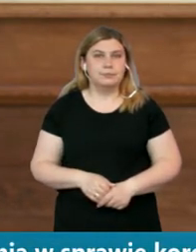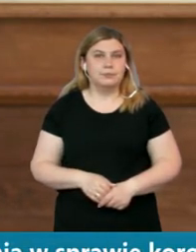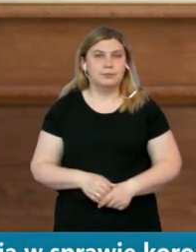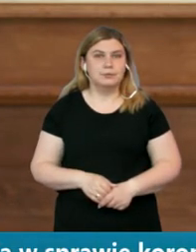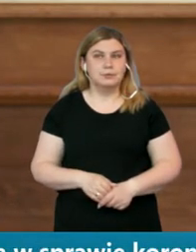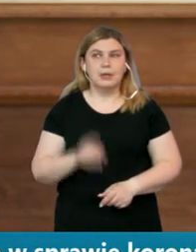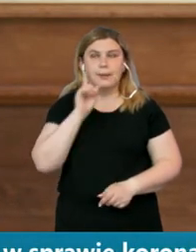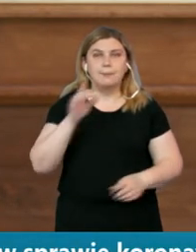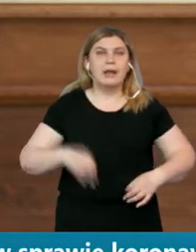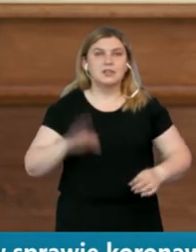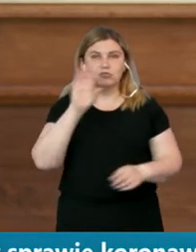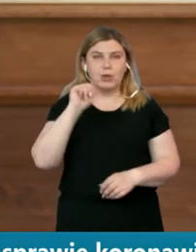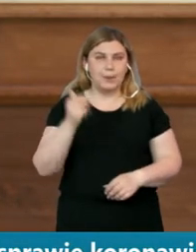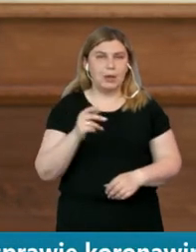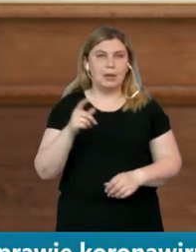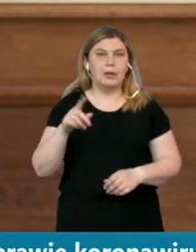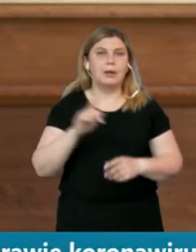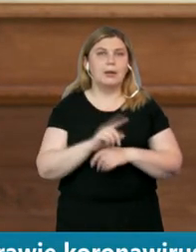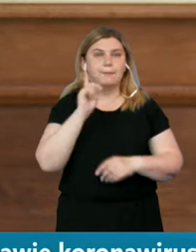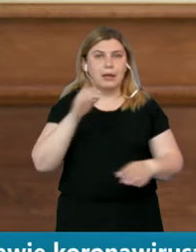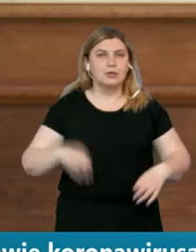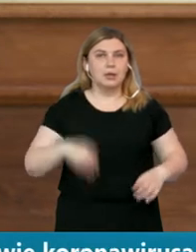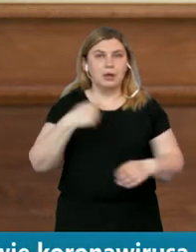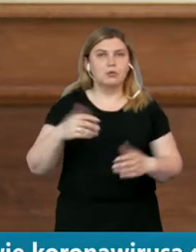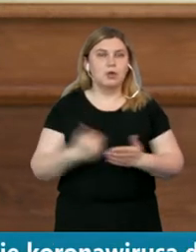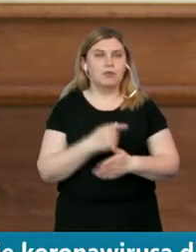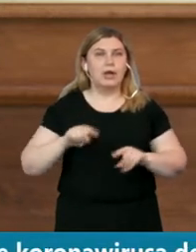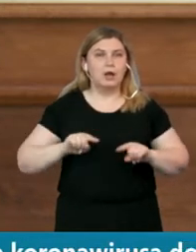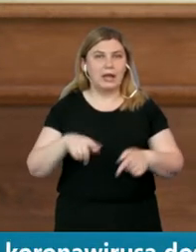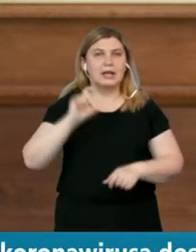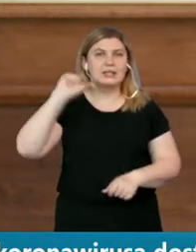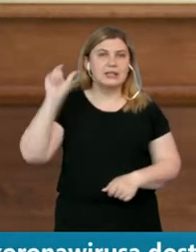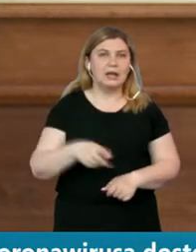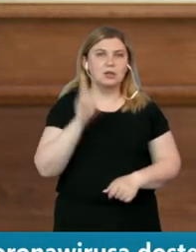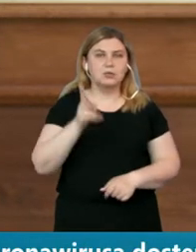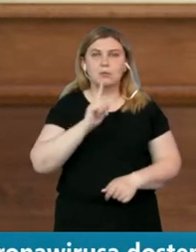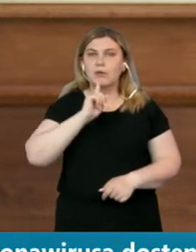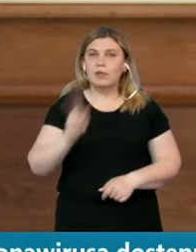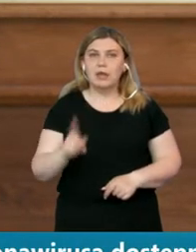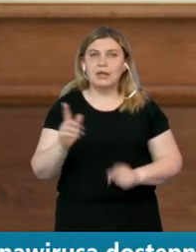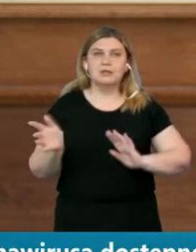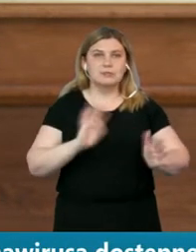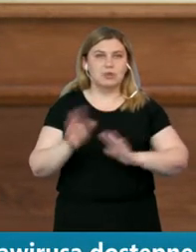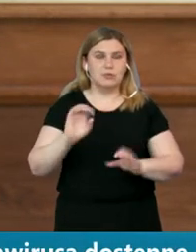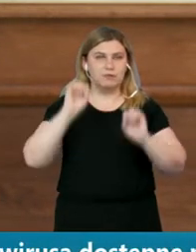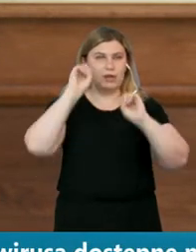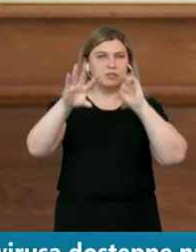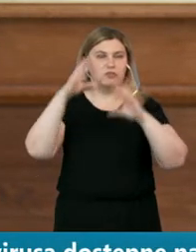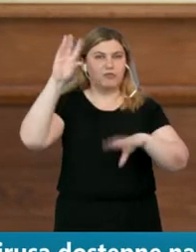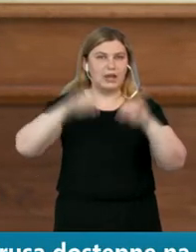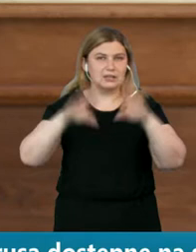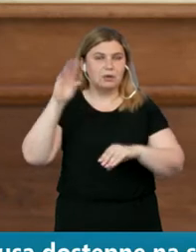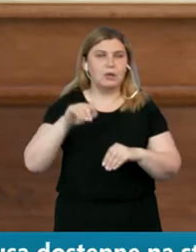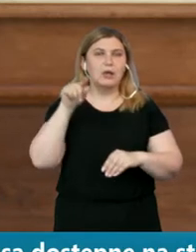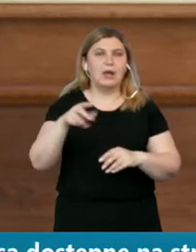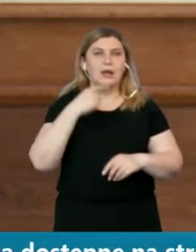Pan Szymon. Panie Prezydencie, przy nowej organizacji na ulicy Gdańskiej, przy remoncie estakady, ktoś powinien zlecić kontrolę tymczasowych świateł przy przejazdach przez torowiska.